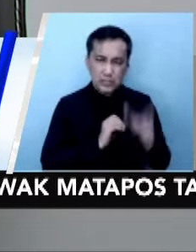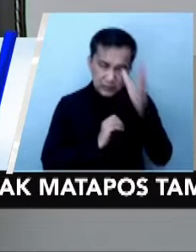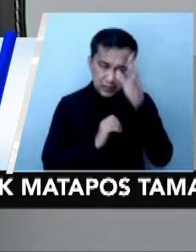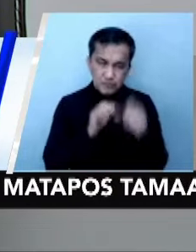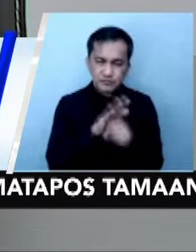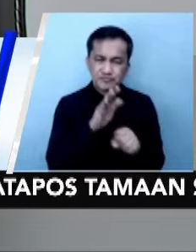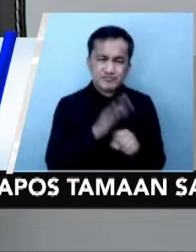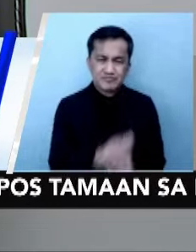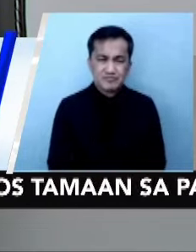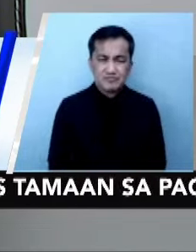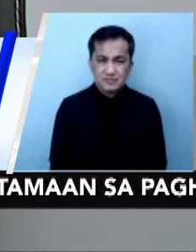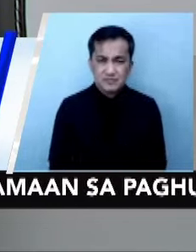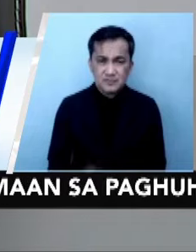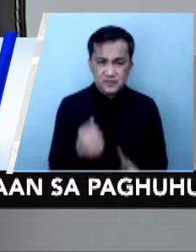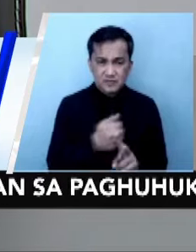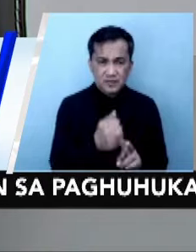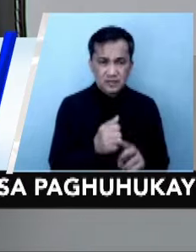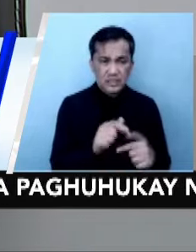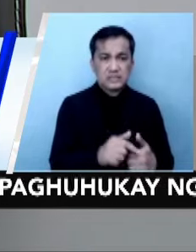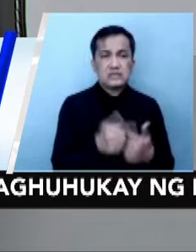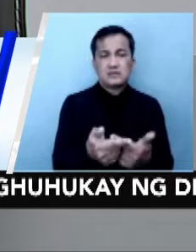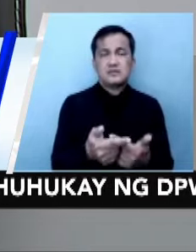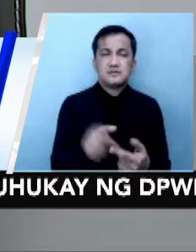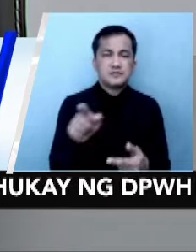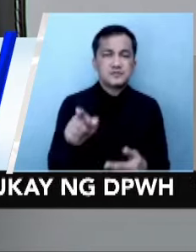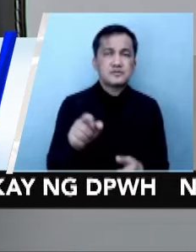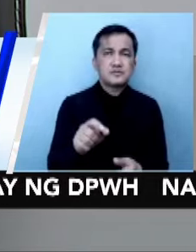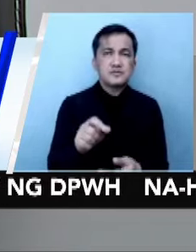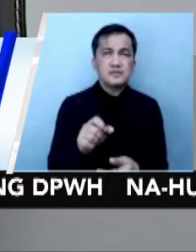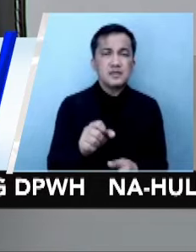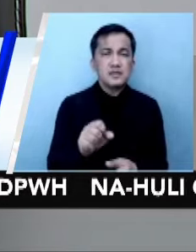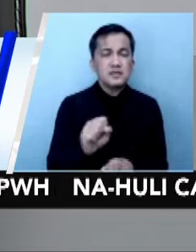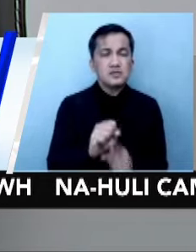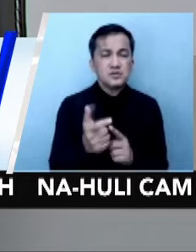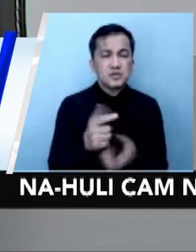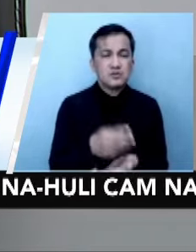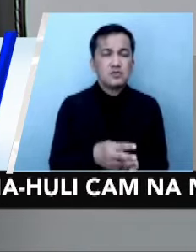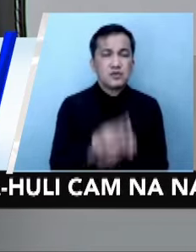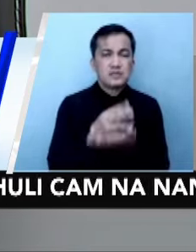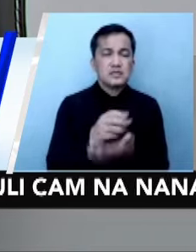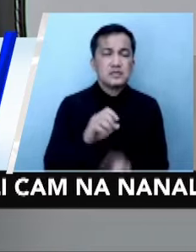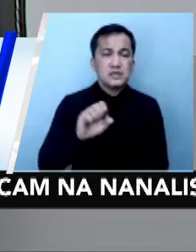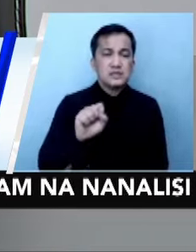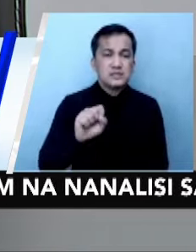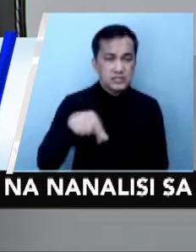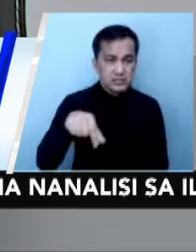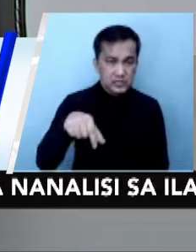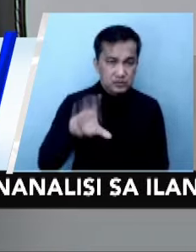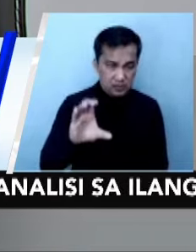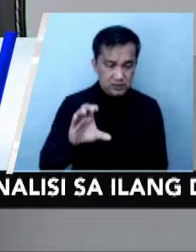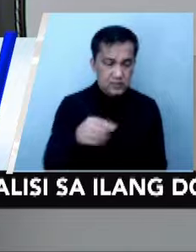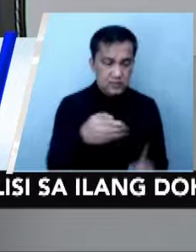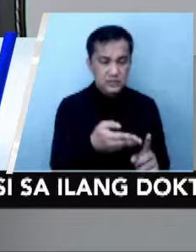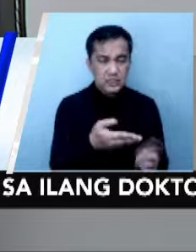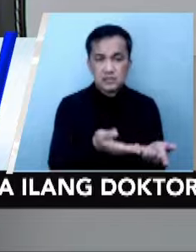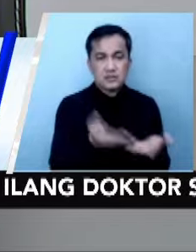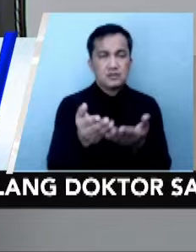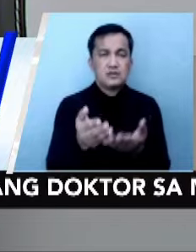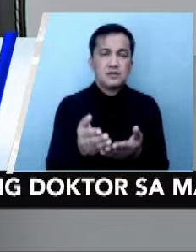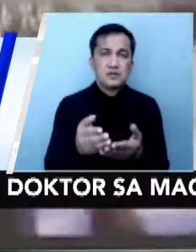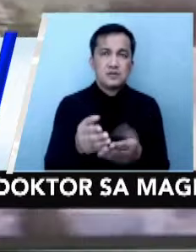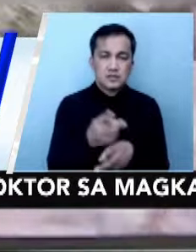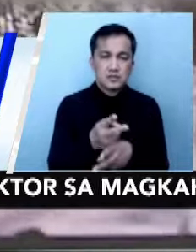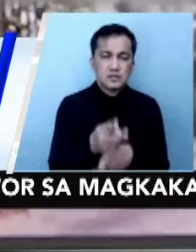ay tinurn over na natin sa ating social worker sa Quezon City. So siya ngayon ay nasa pangangalaga ng isang